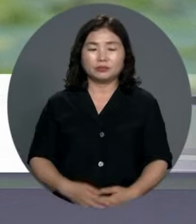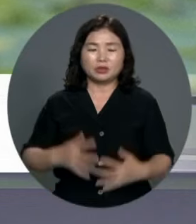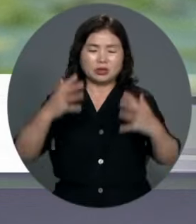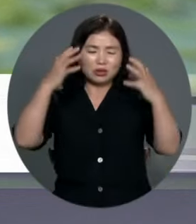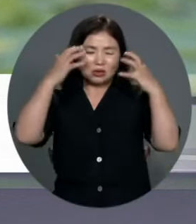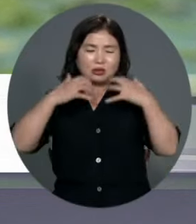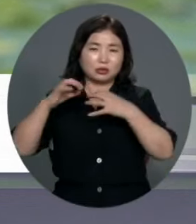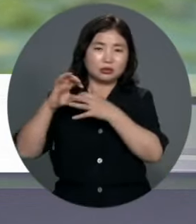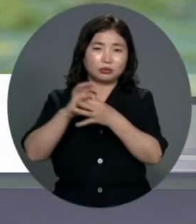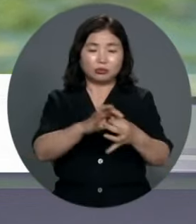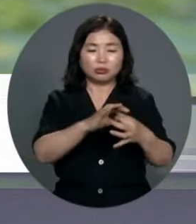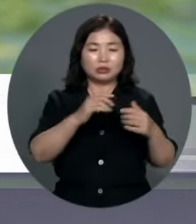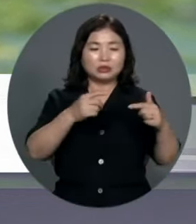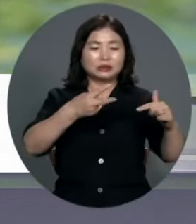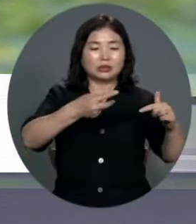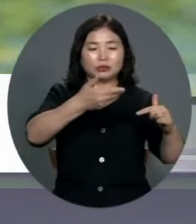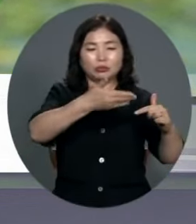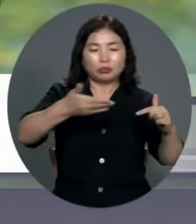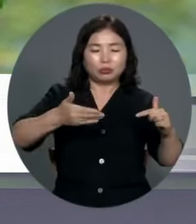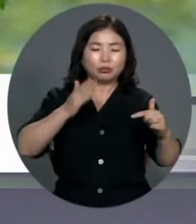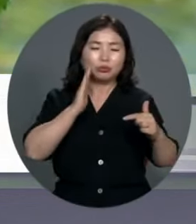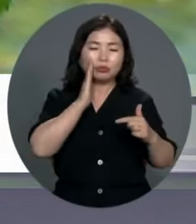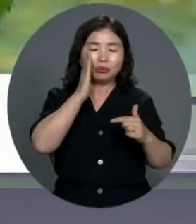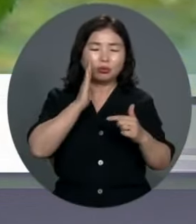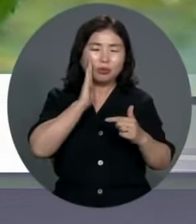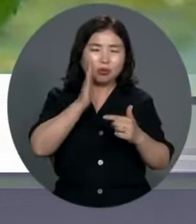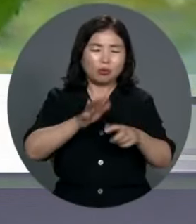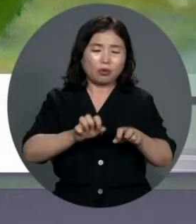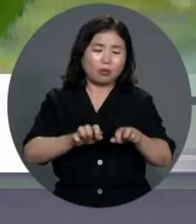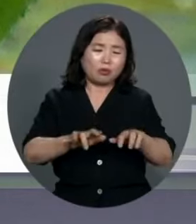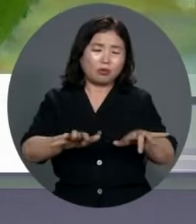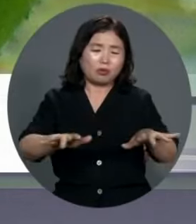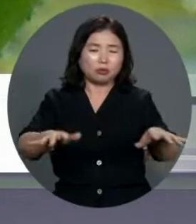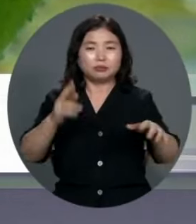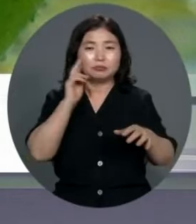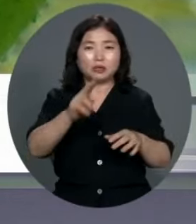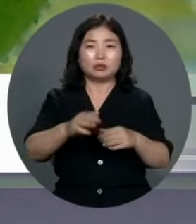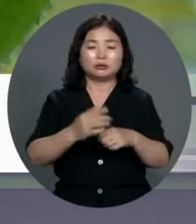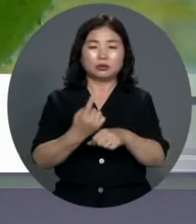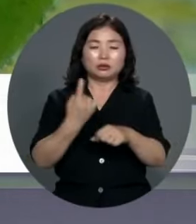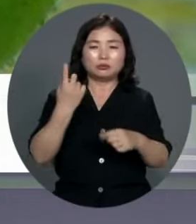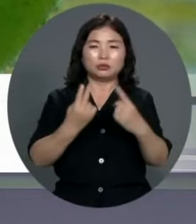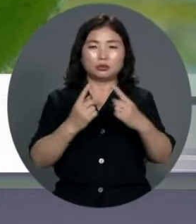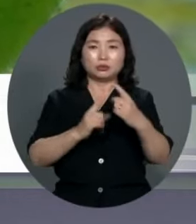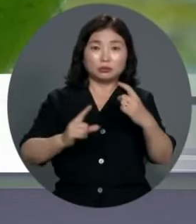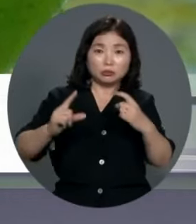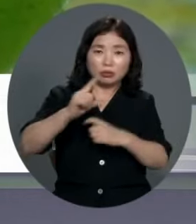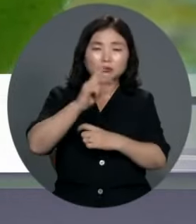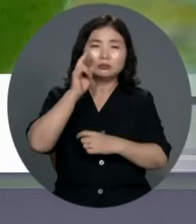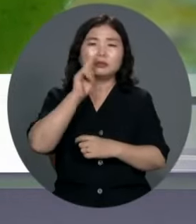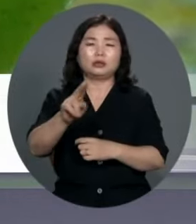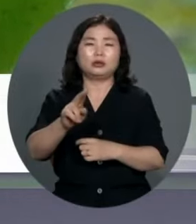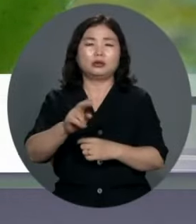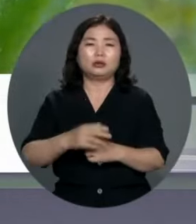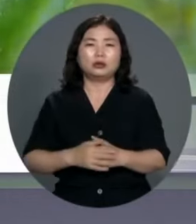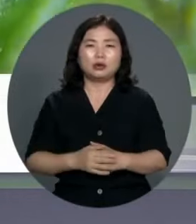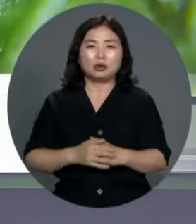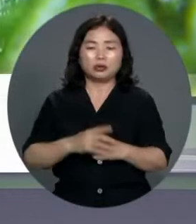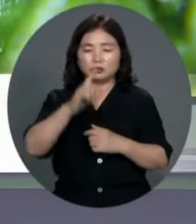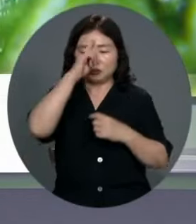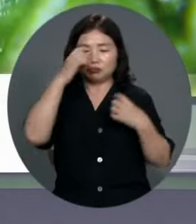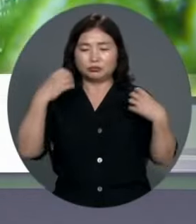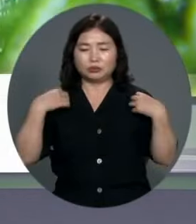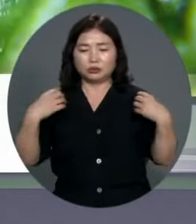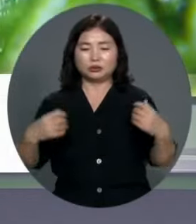무더위가 지속되면서 낙동강의 녹조 현상이 계속 심해지고 있습니다. 올해는 지난해보다 녹조 현상이 더 심각한데